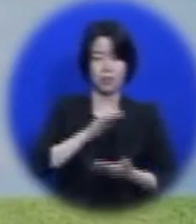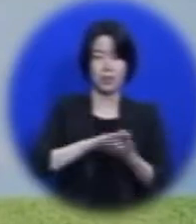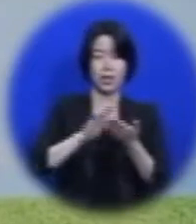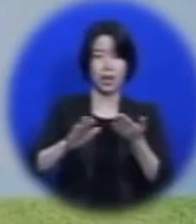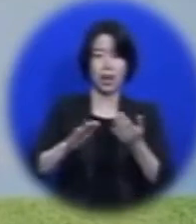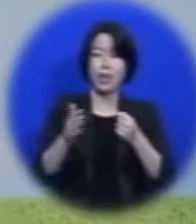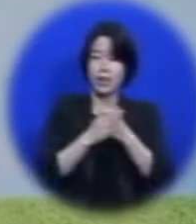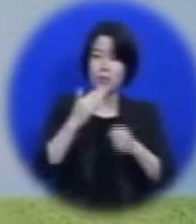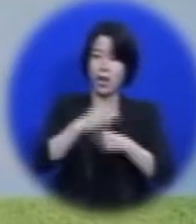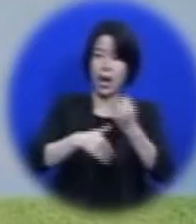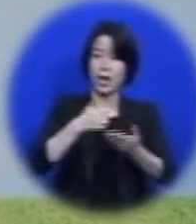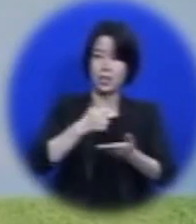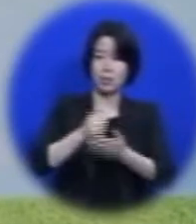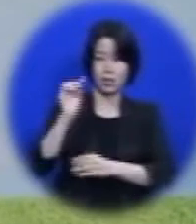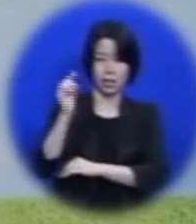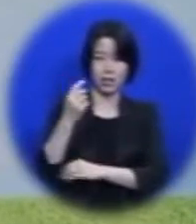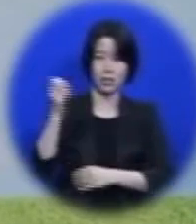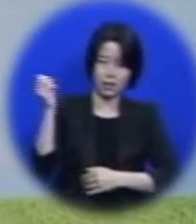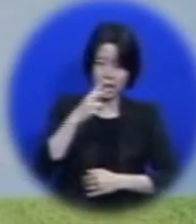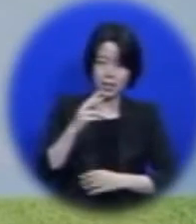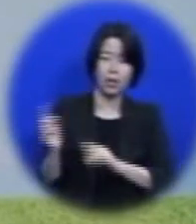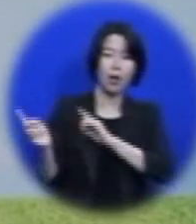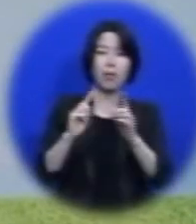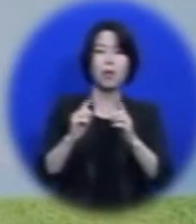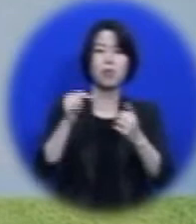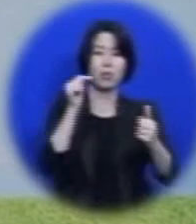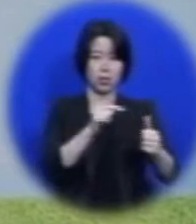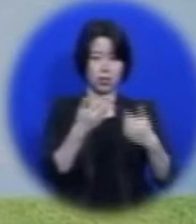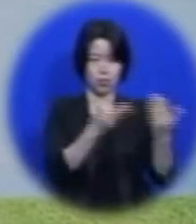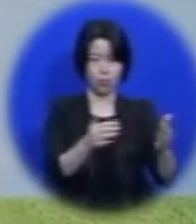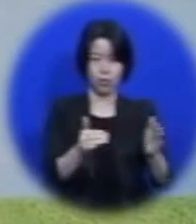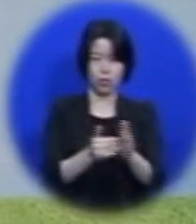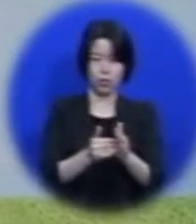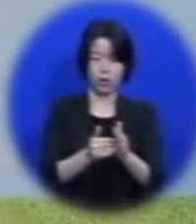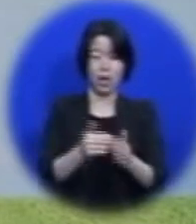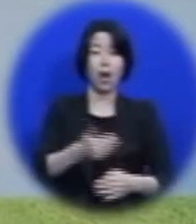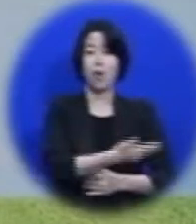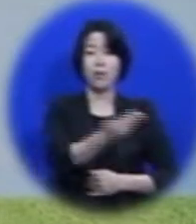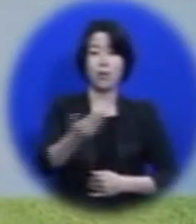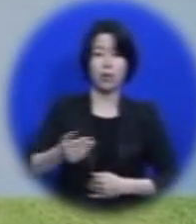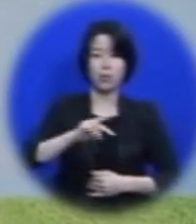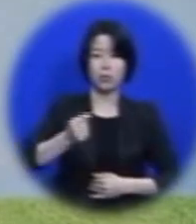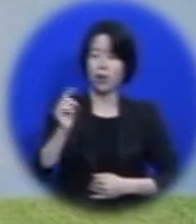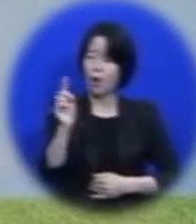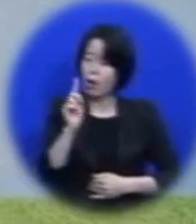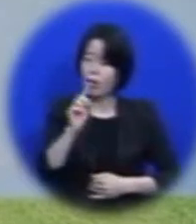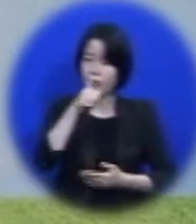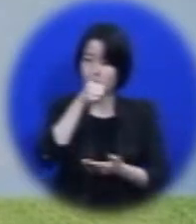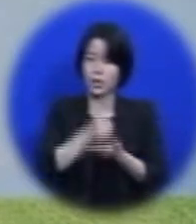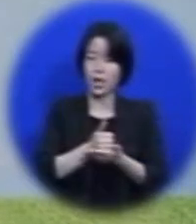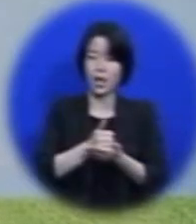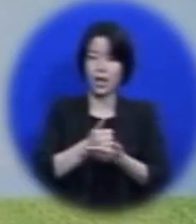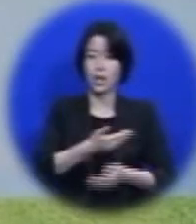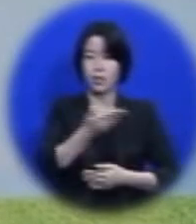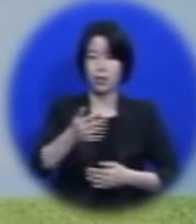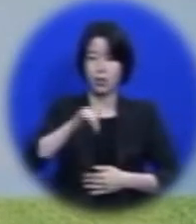그래서 하나님은 다윗을 다시 회복시켜 주신 겁니다. 여러분도 어떤 죄가 여러분에게 있든지